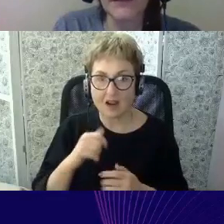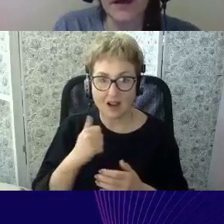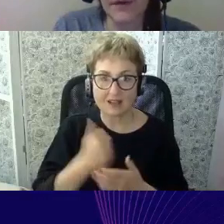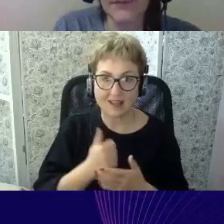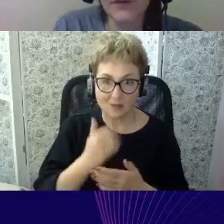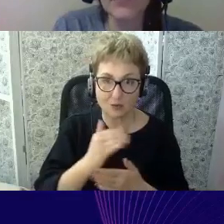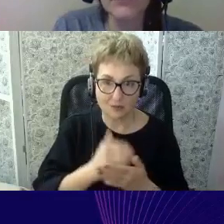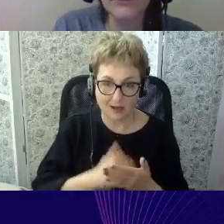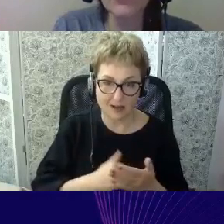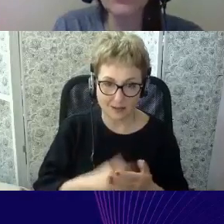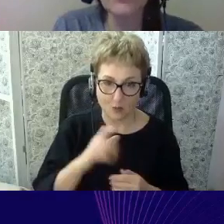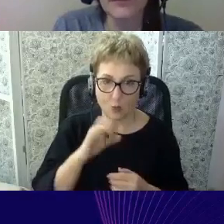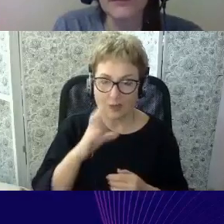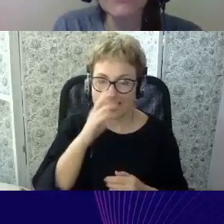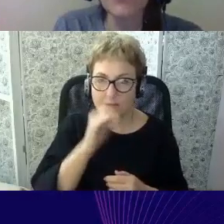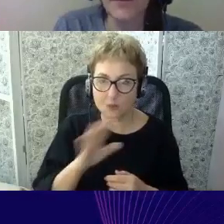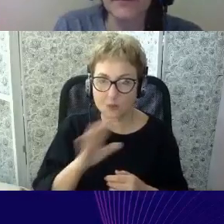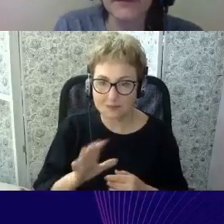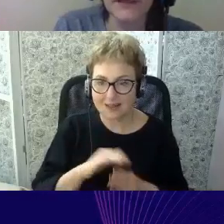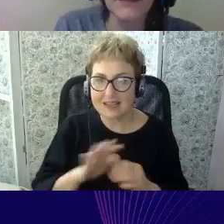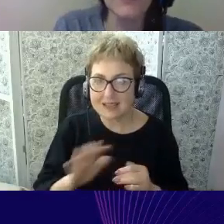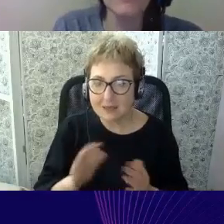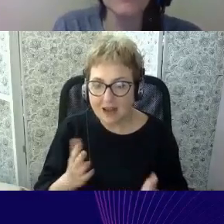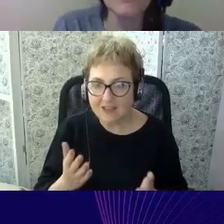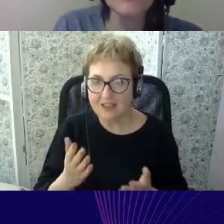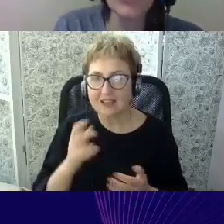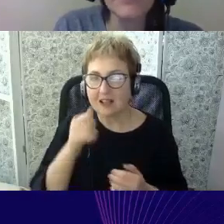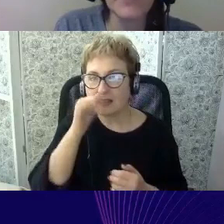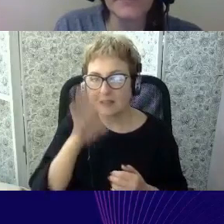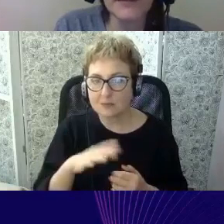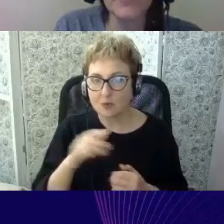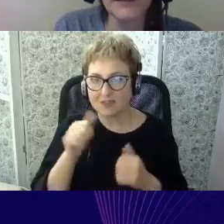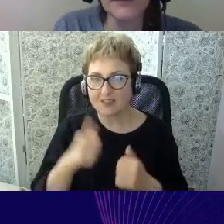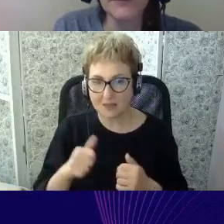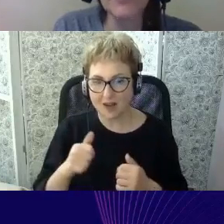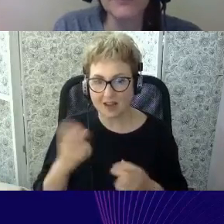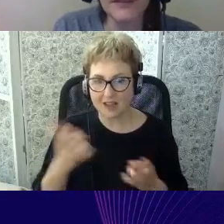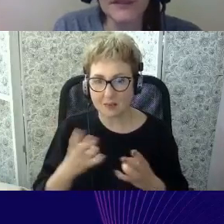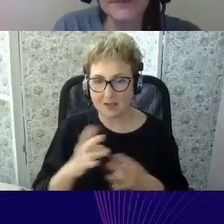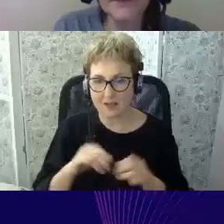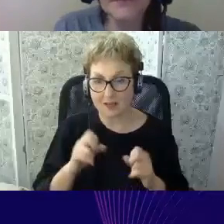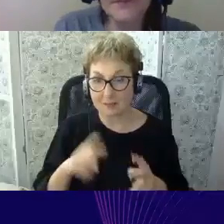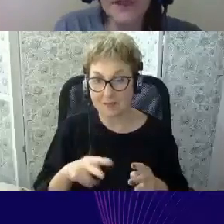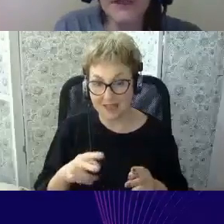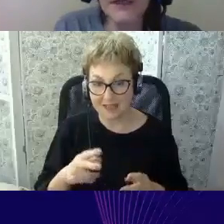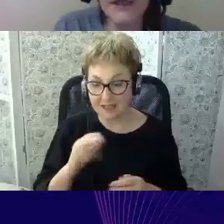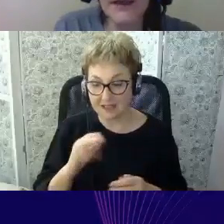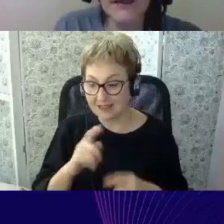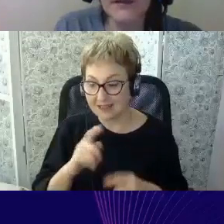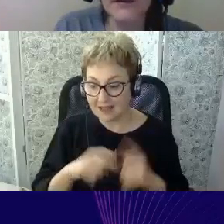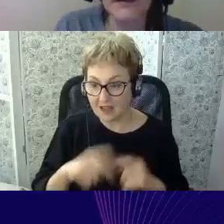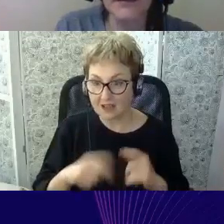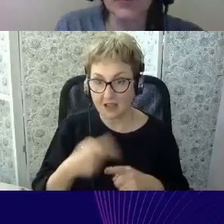образовательной программы, да, то есть не успел, не справился, не смог сформировать необходимые компетенции. И